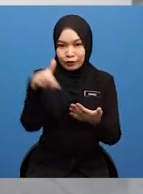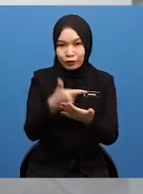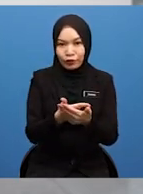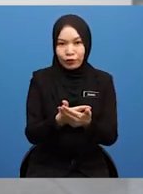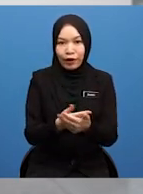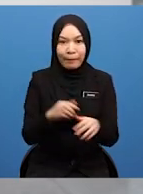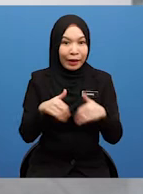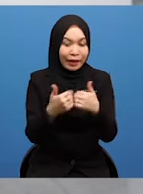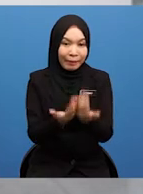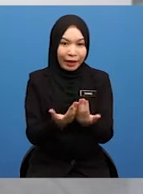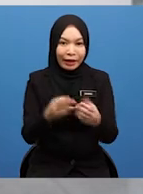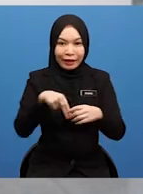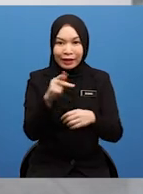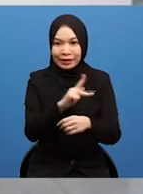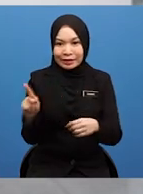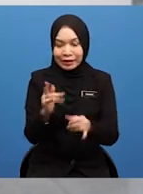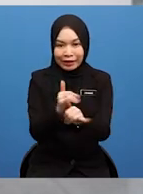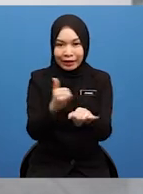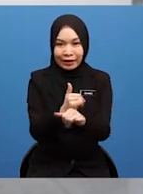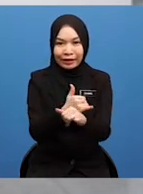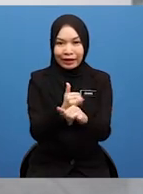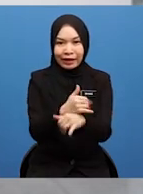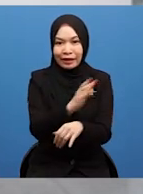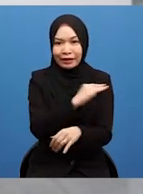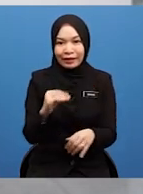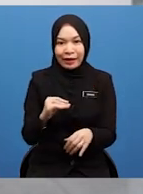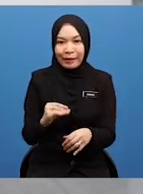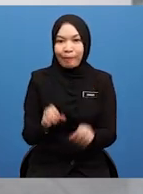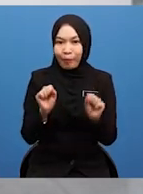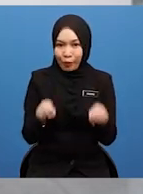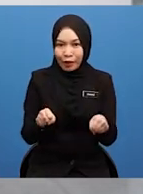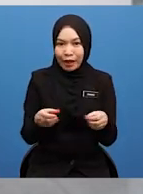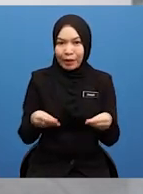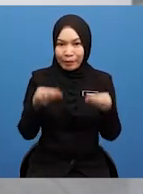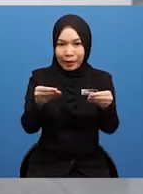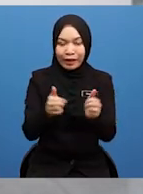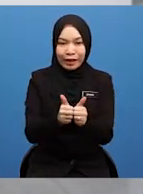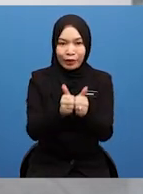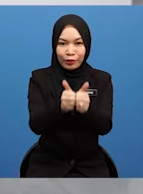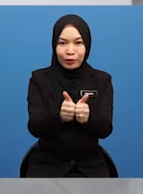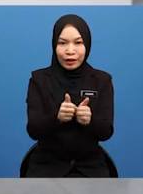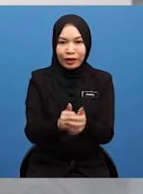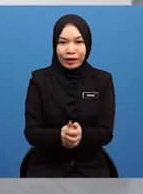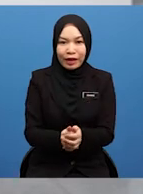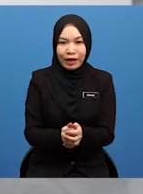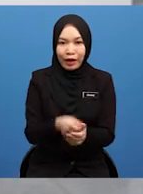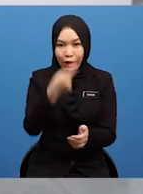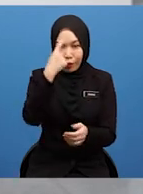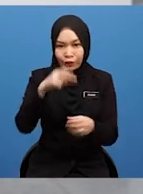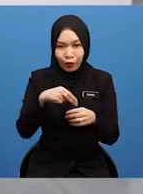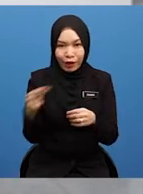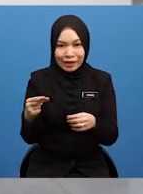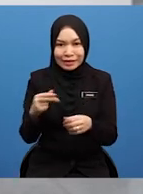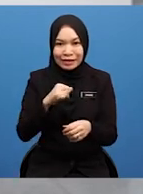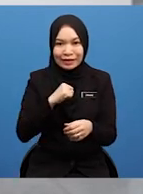penghasilan karya serta mampu memberi apresiasi terhadap karya yang telah dihasilkan berdasarkan kepahaman